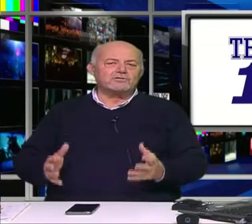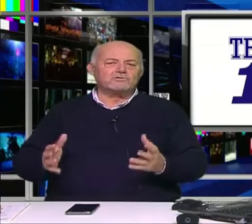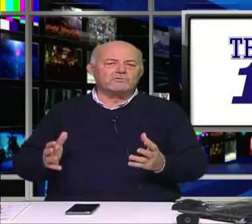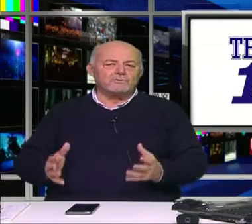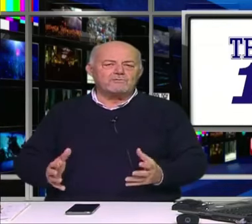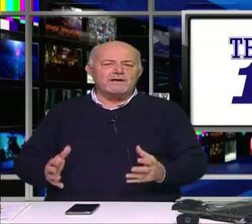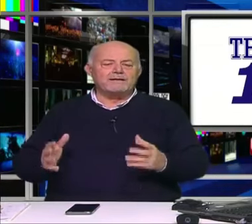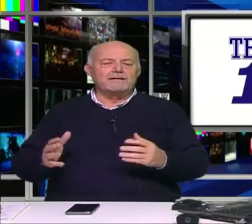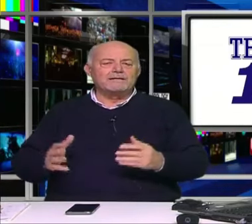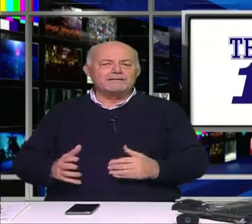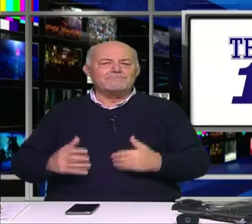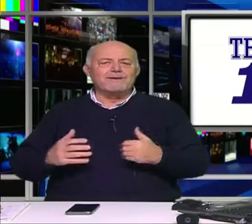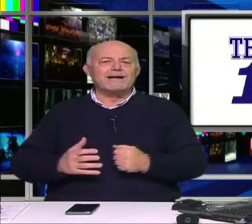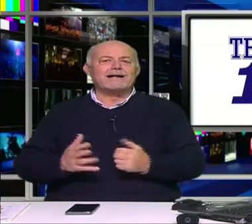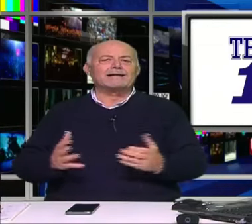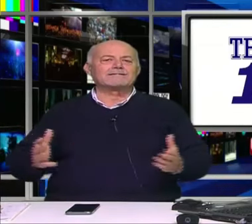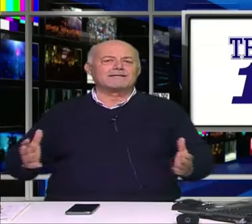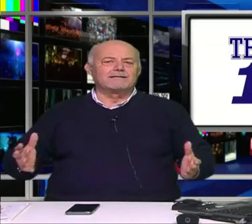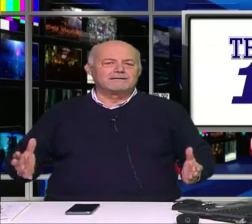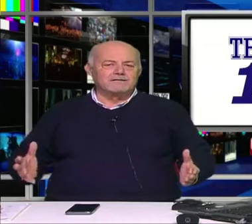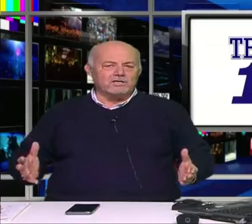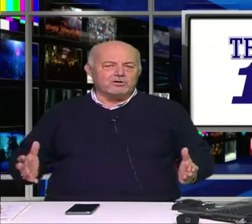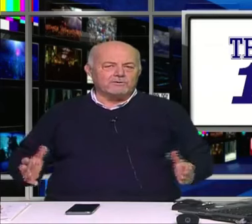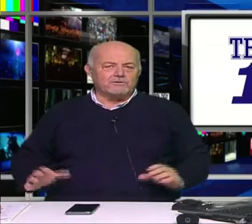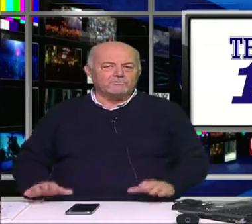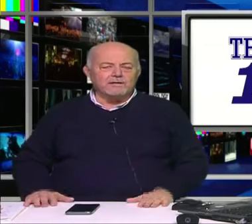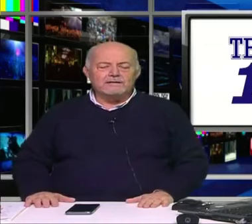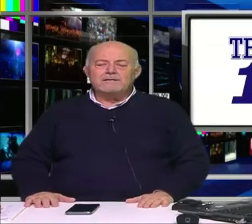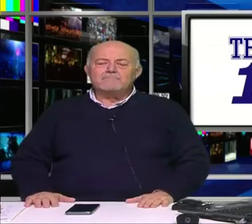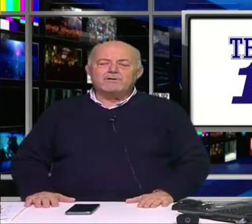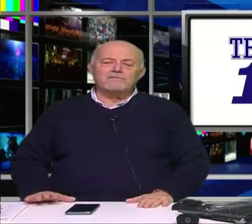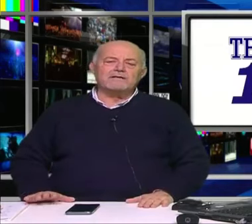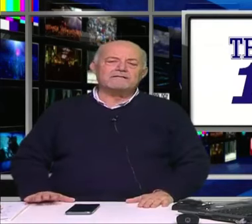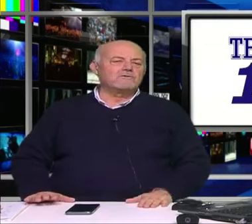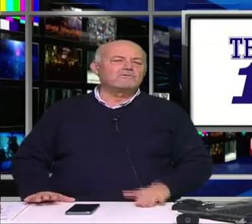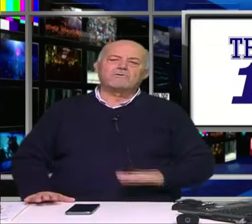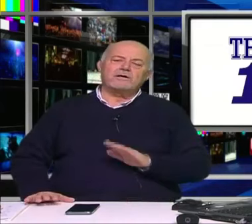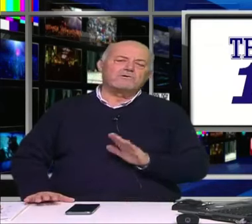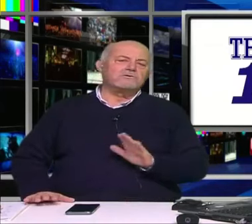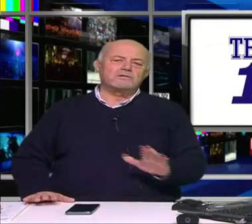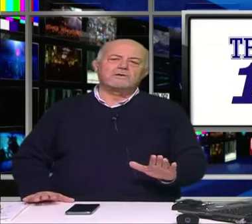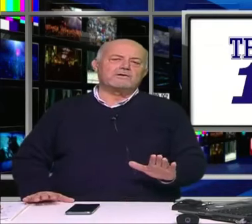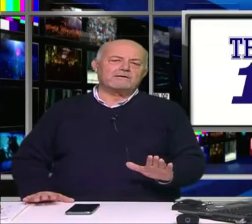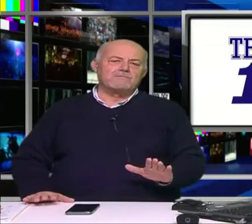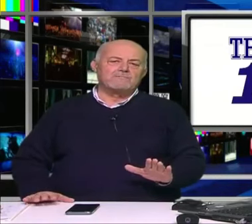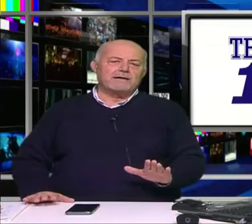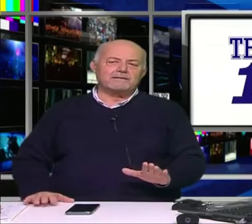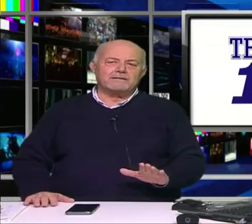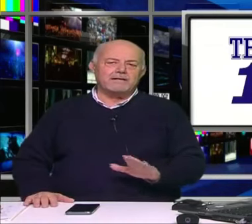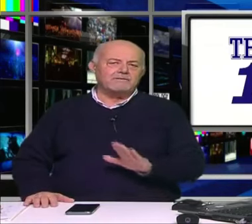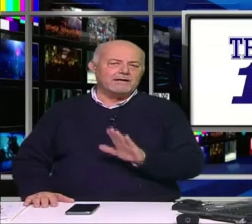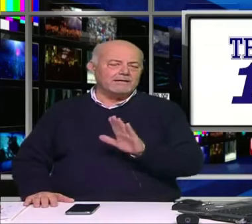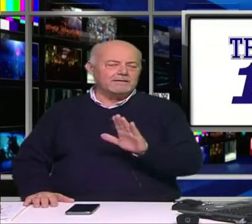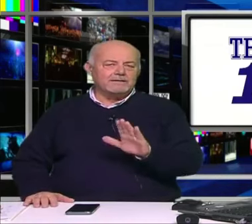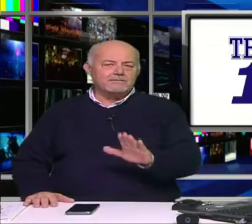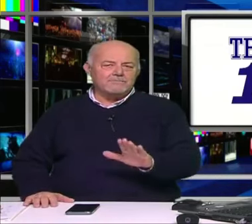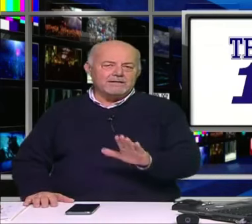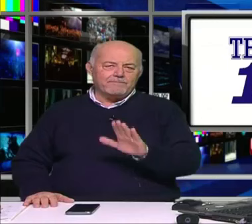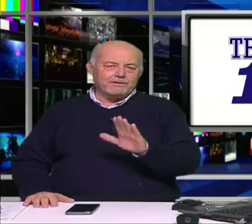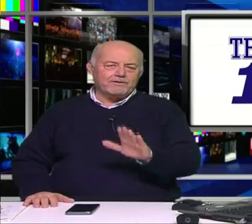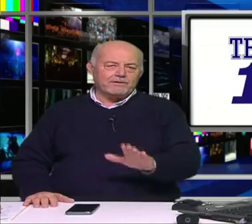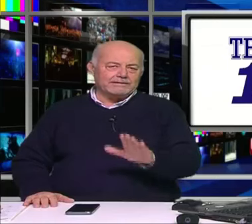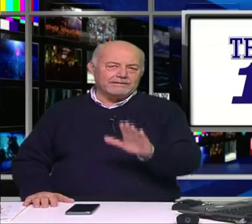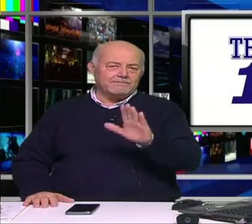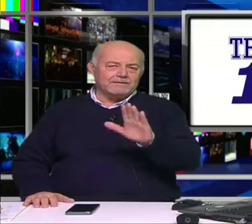lo stesso problema di mancanza di copertura. Però vi assicuro che io continuerò a combattere, è una